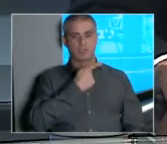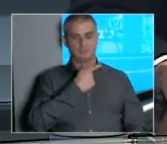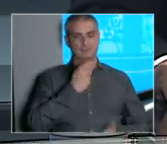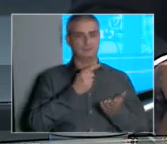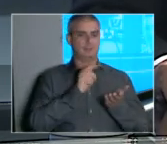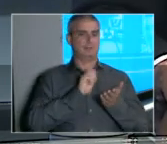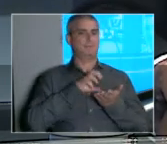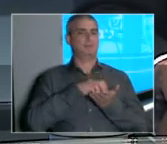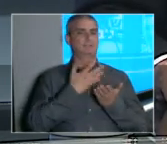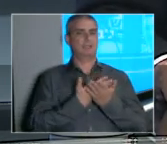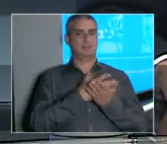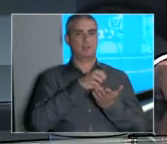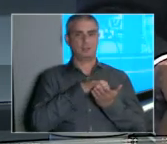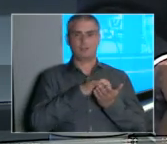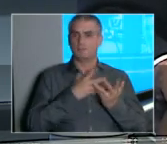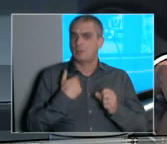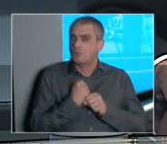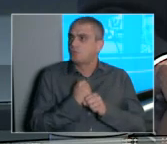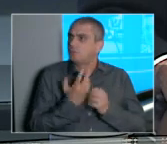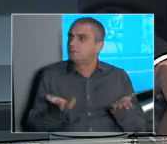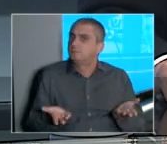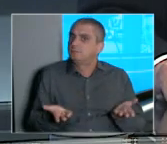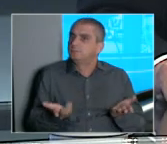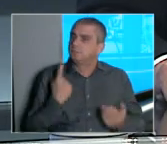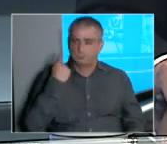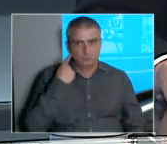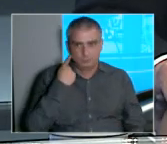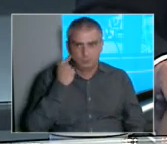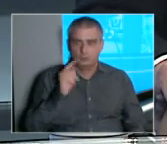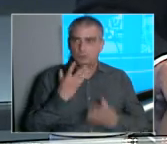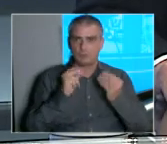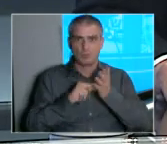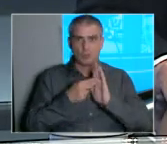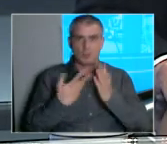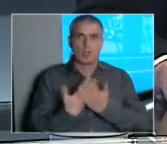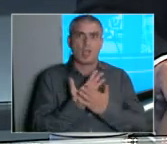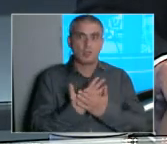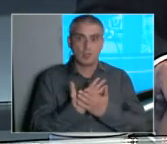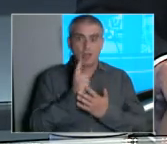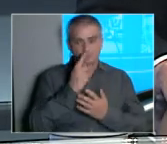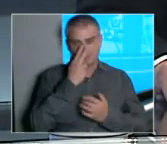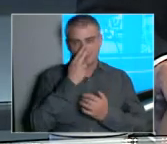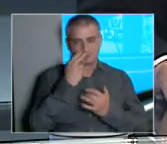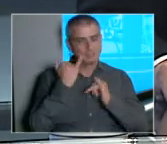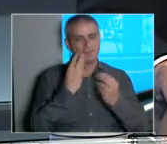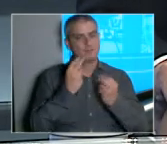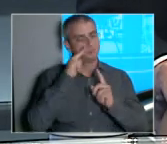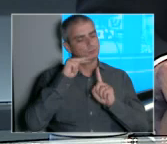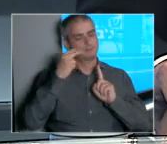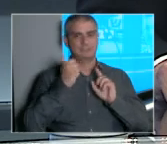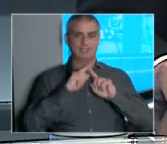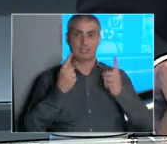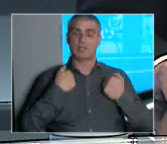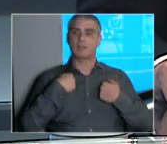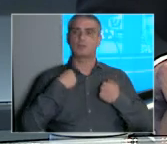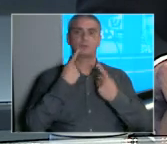המהדורה המרכזית. מה אנחנו עושים פה? תשמע, יש הרבה תוכניות אקטואליה, אבל ננסה להביא משהו מזווית אחרת. אנחנו